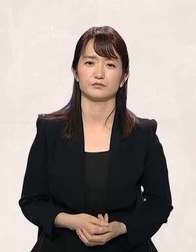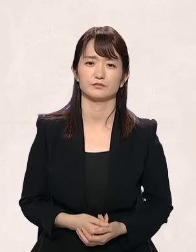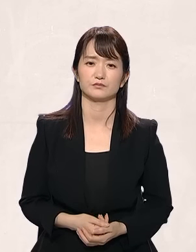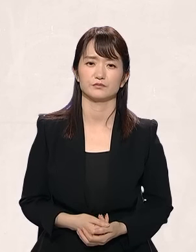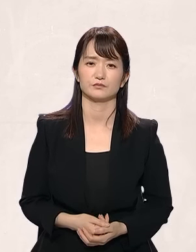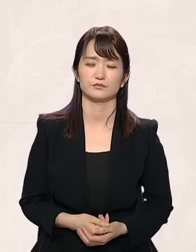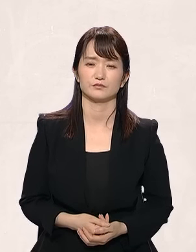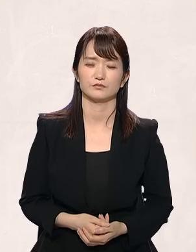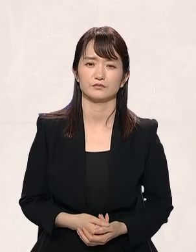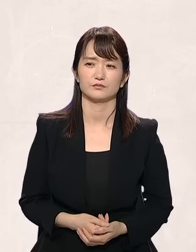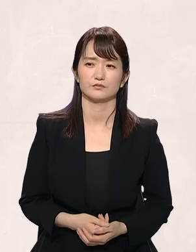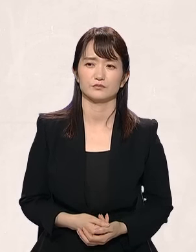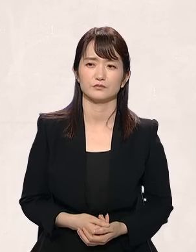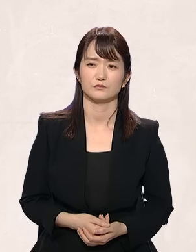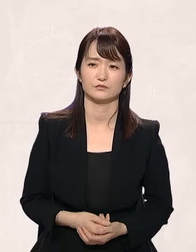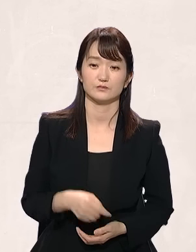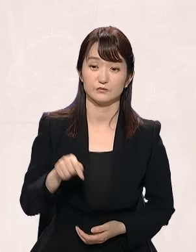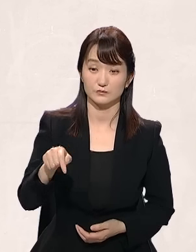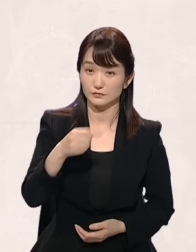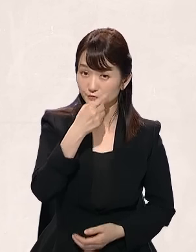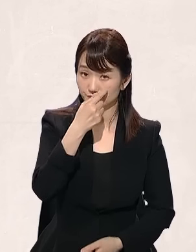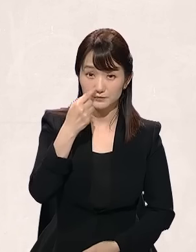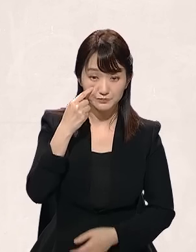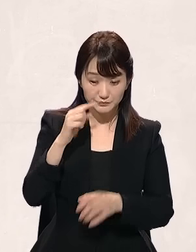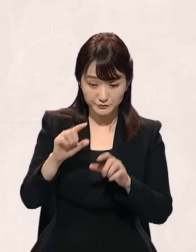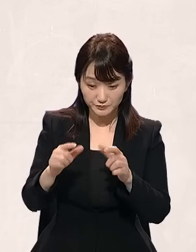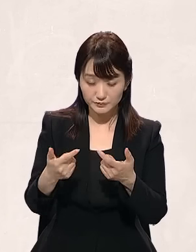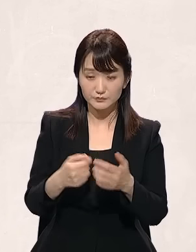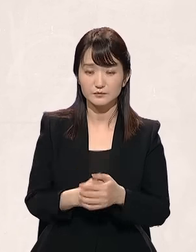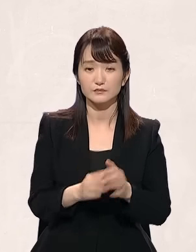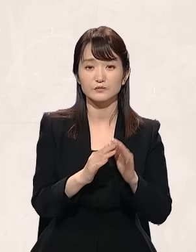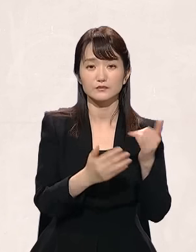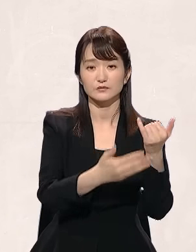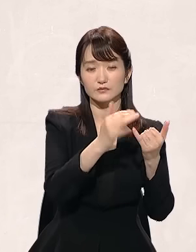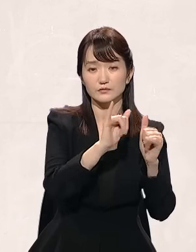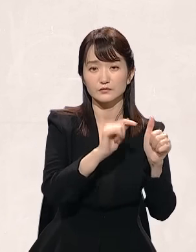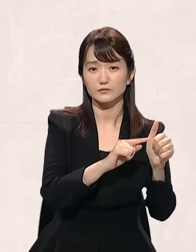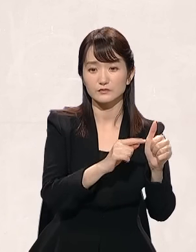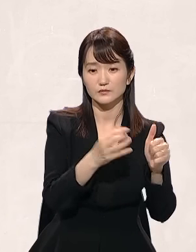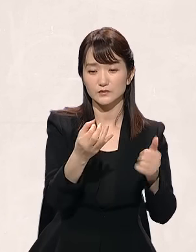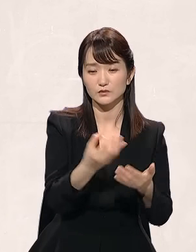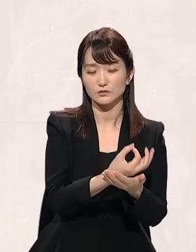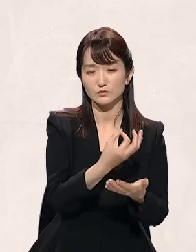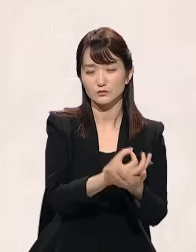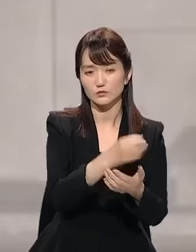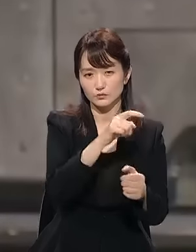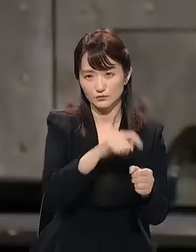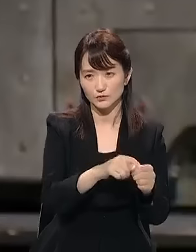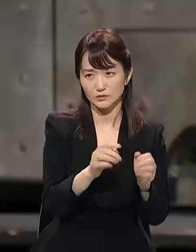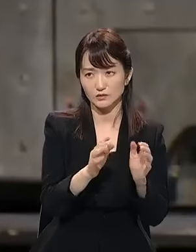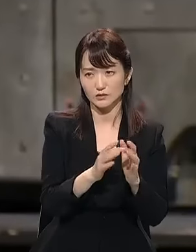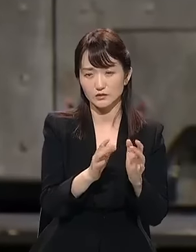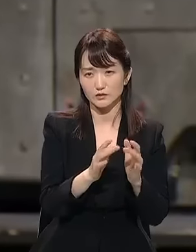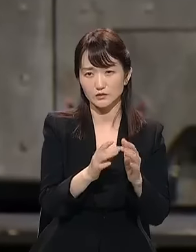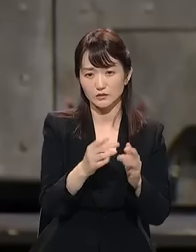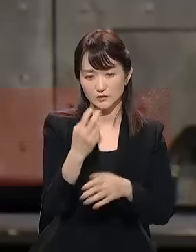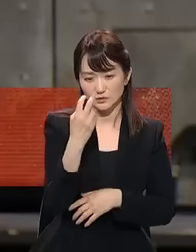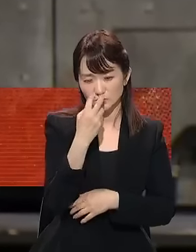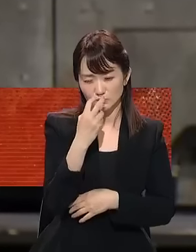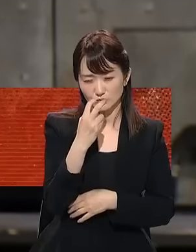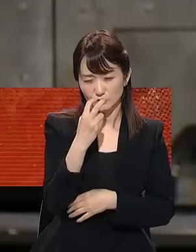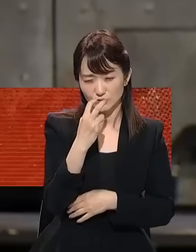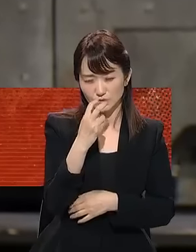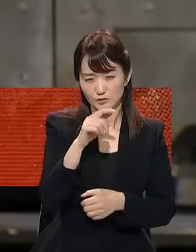문제가 되는 상황이고 이것을 확인하지 않고 예컨데 유튜버들이 돈을 버는 수단으로 조회를 올리기 위해서 하는게